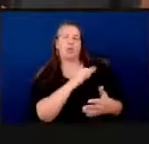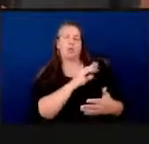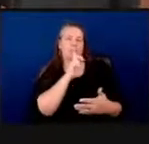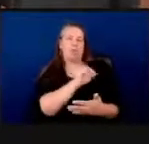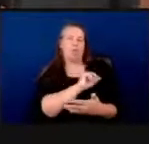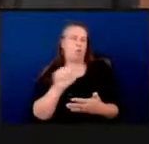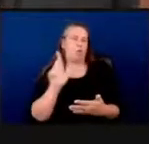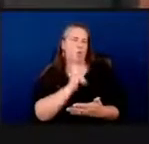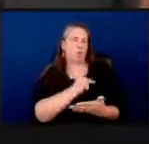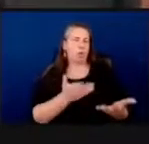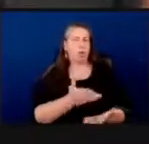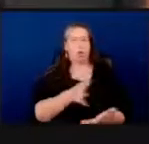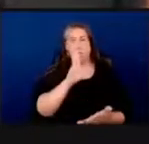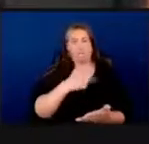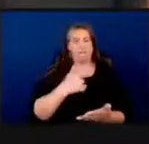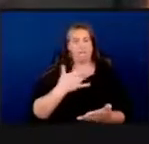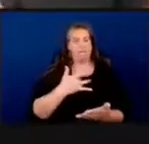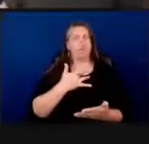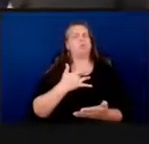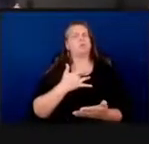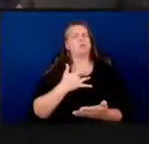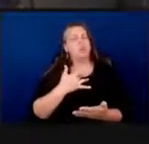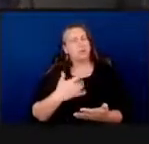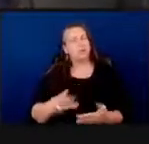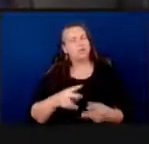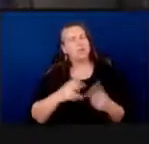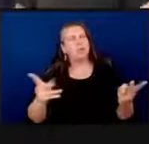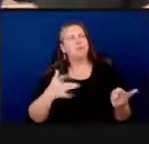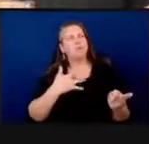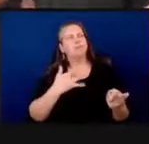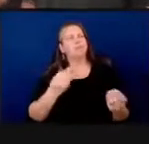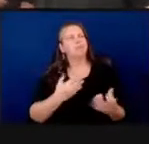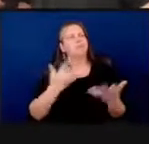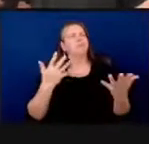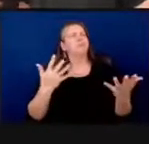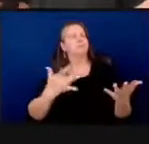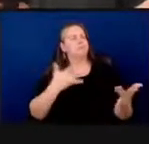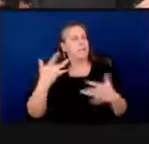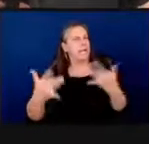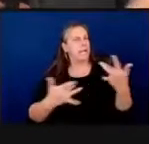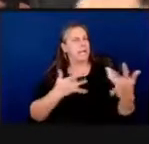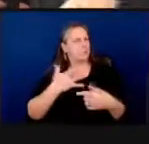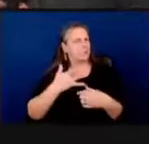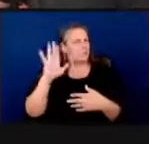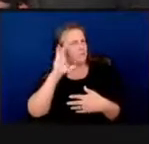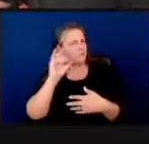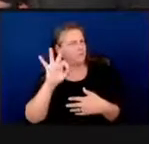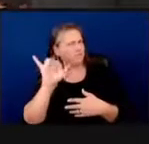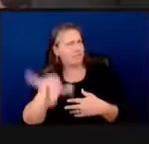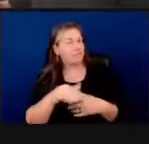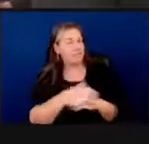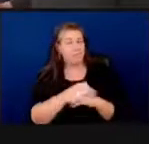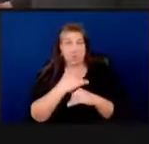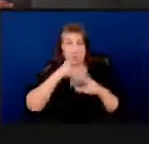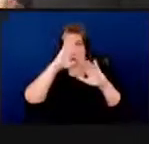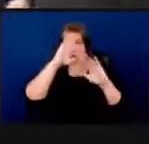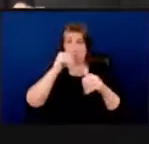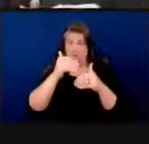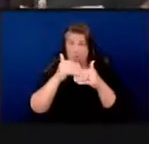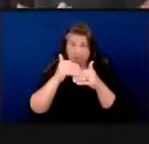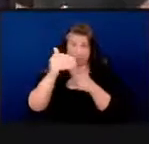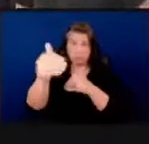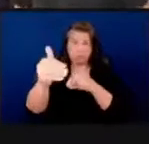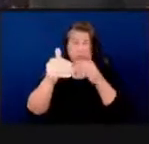na watu wote ambao wameweza kutoa michango yao. Nimefurahia sana kusikia mambo ambayo wameweza